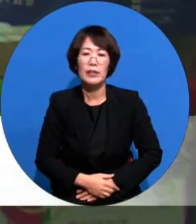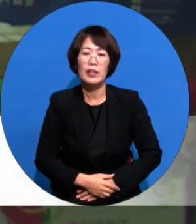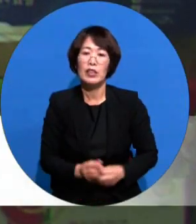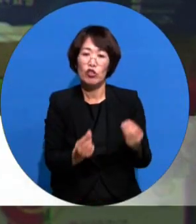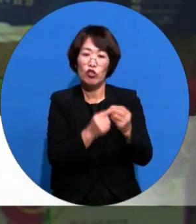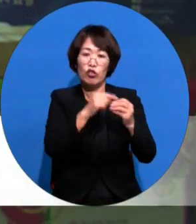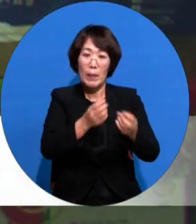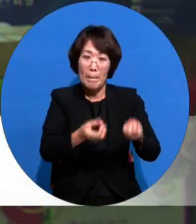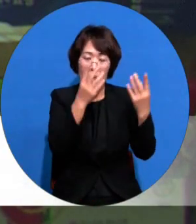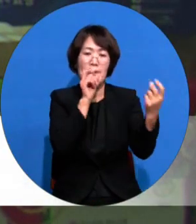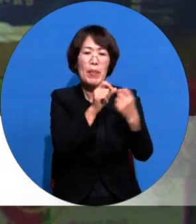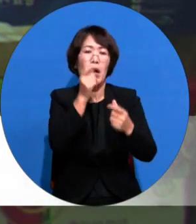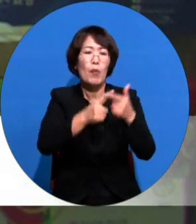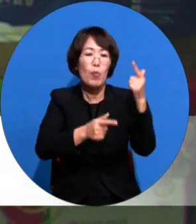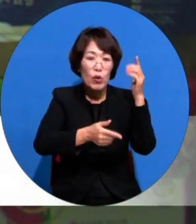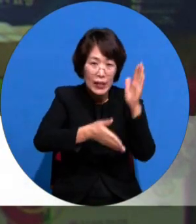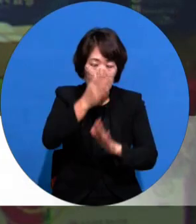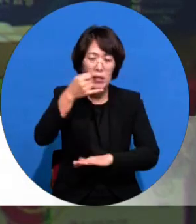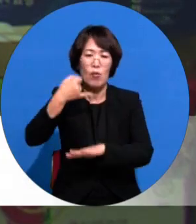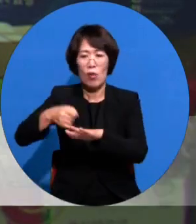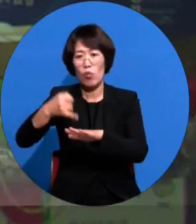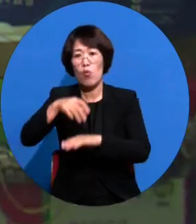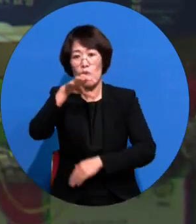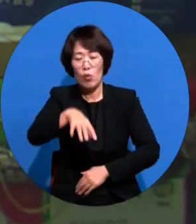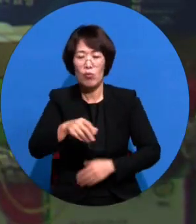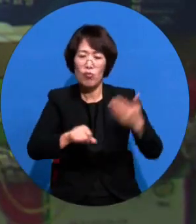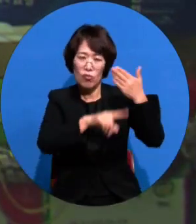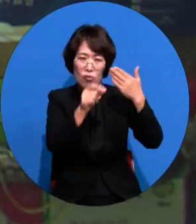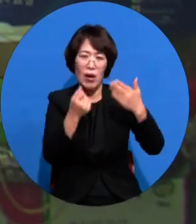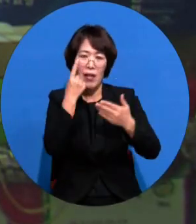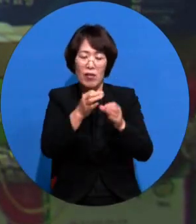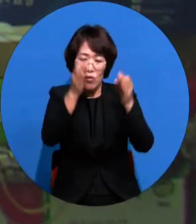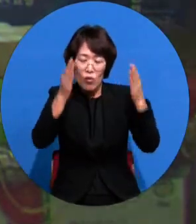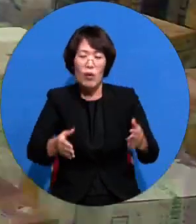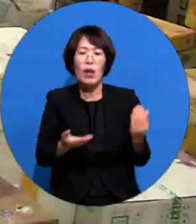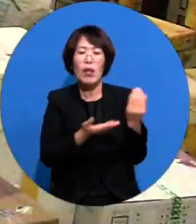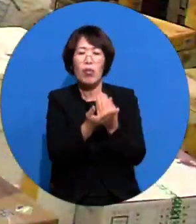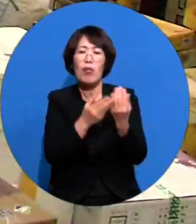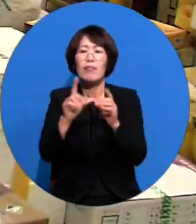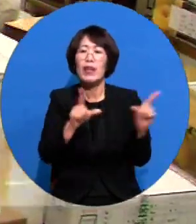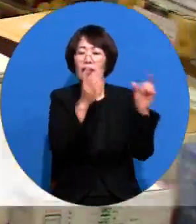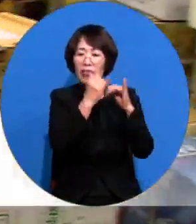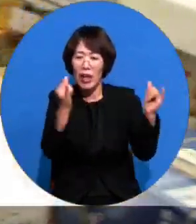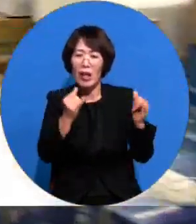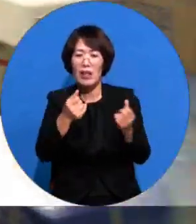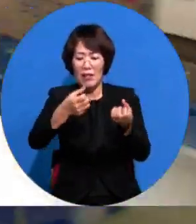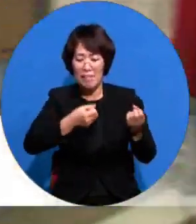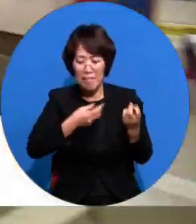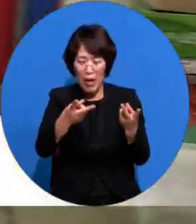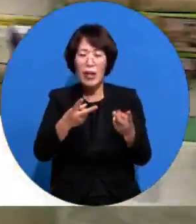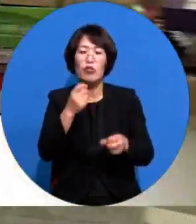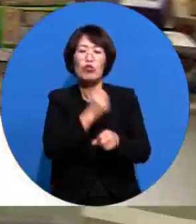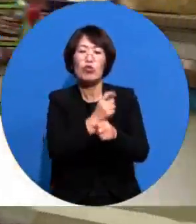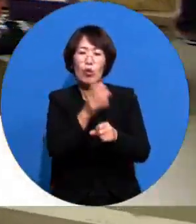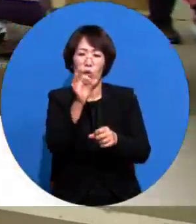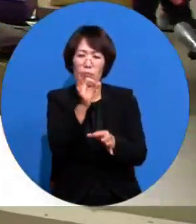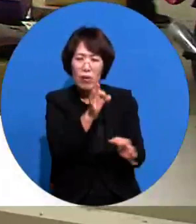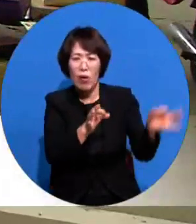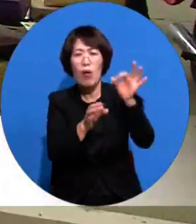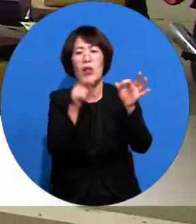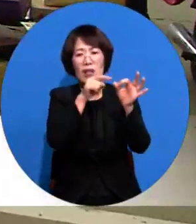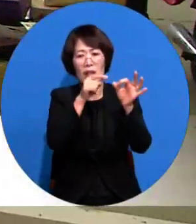추석 명절을 앞두고 목포시와 완도군 등에 9월 한 달 동안 섬 주민들의 택배 추가 운임비 지원 사업을